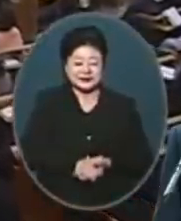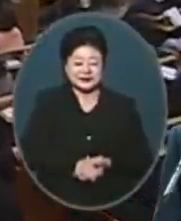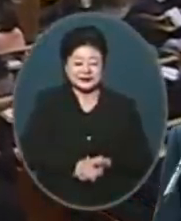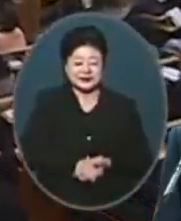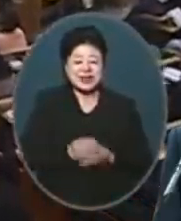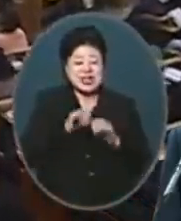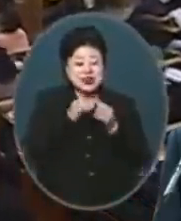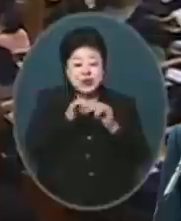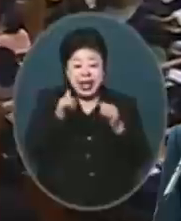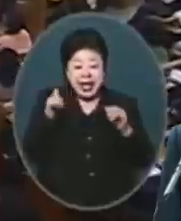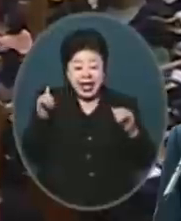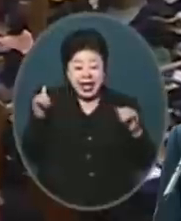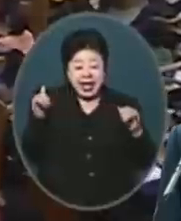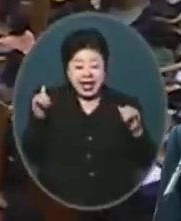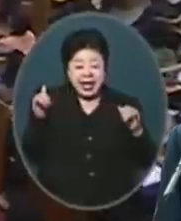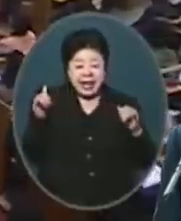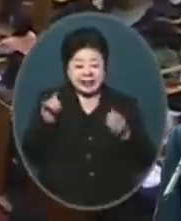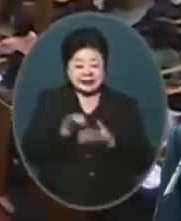인류의